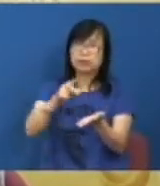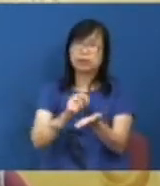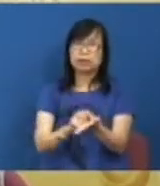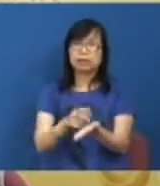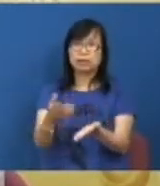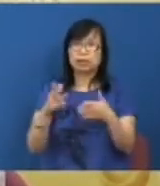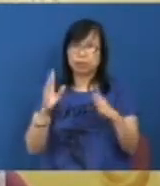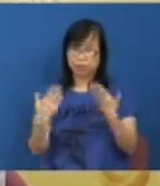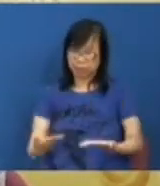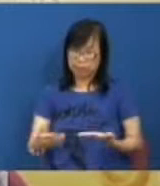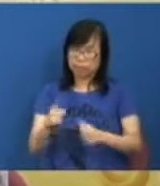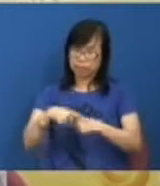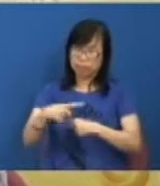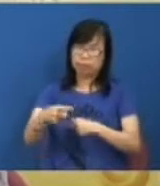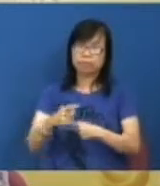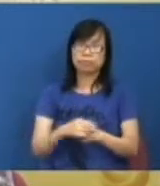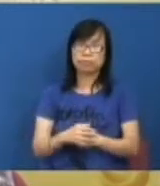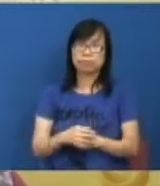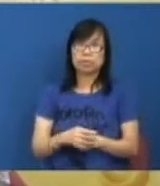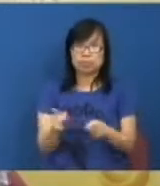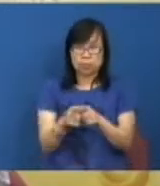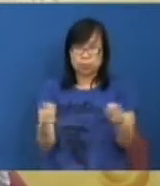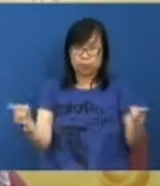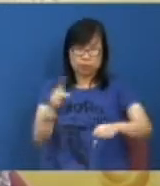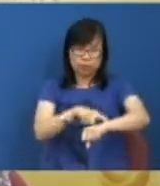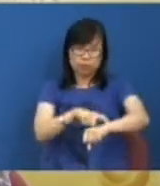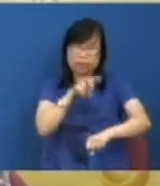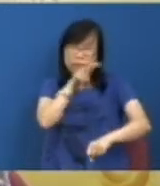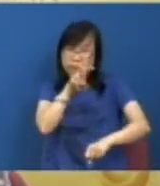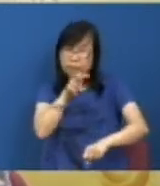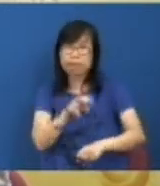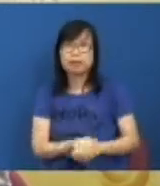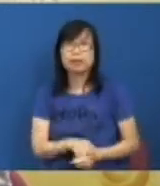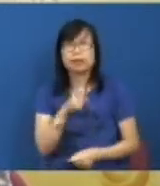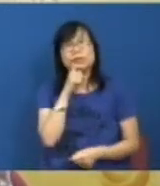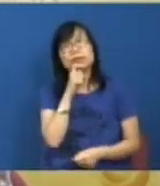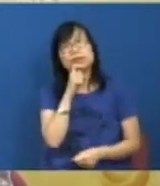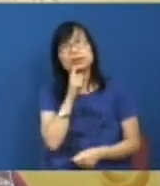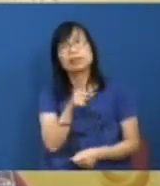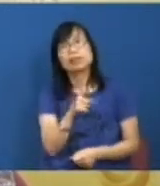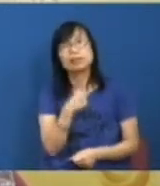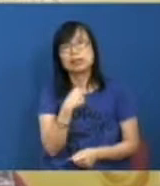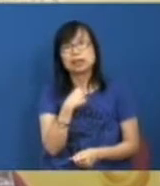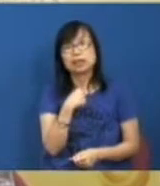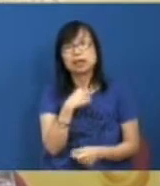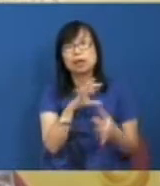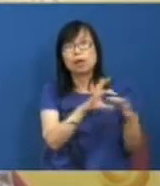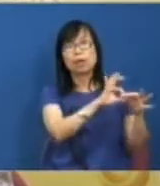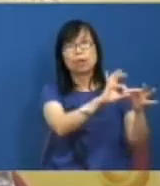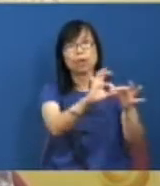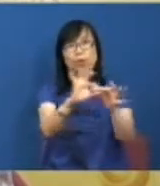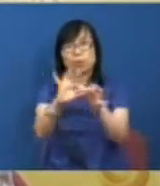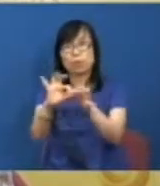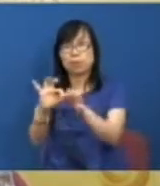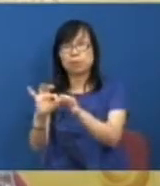然而家我哋行嘅呢一步先，但係其實。長遠少少嚟睇，或者有啲項目其實我哋好多時係可以聯合幾間屋一